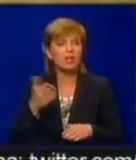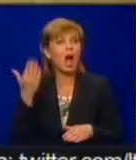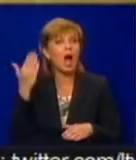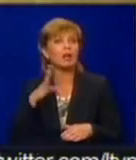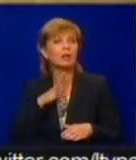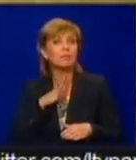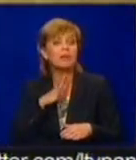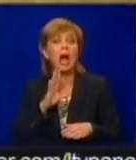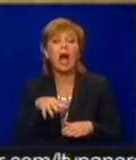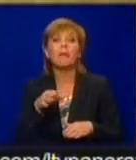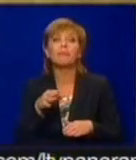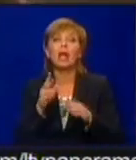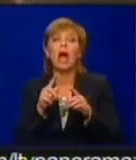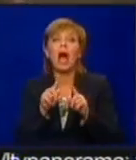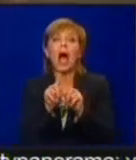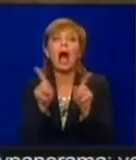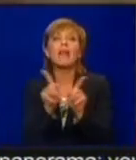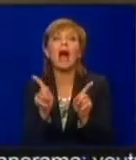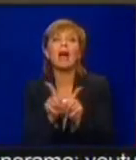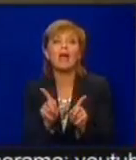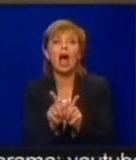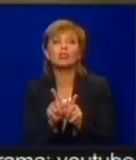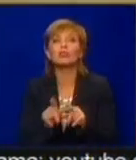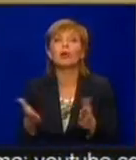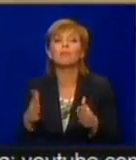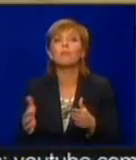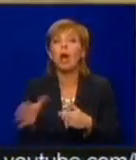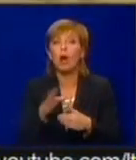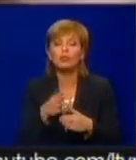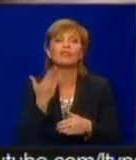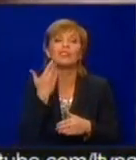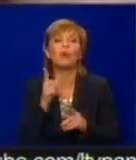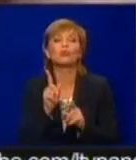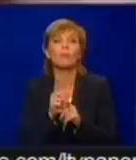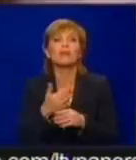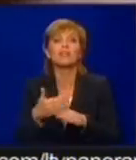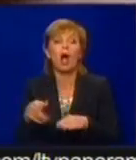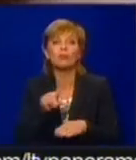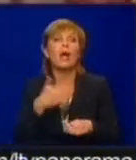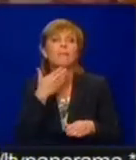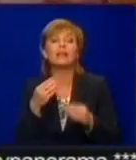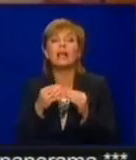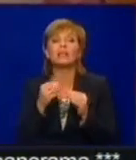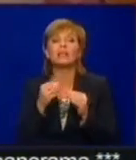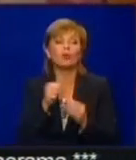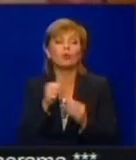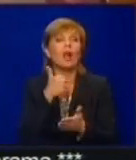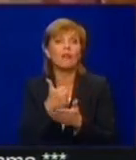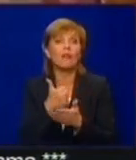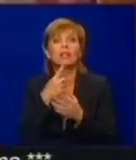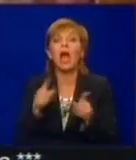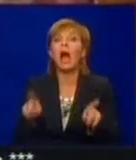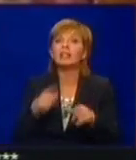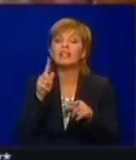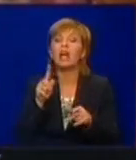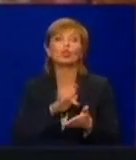slavena ar ananāsu plantācijām, tāpēc joprojām tiek saukta par ananāsu salu. Pēdējos gadu desmitos tur gan galvenokārt attīstās